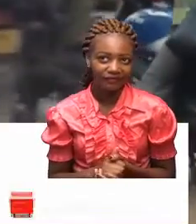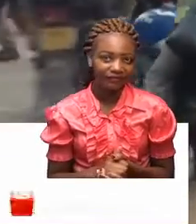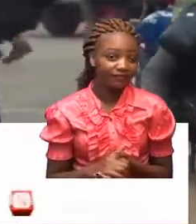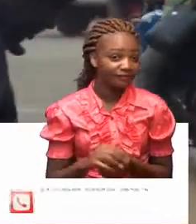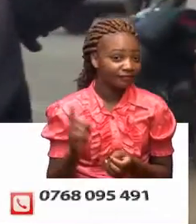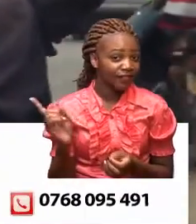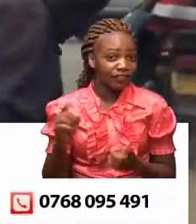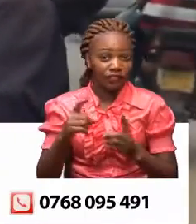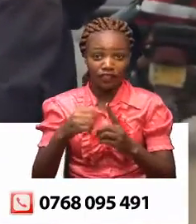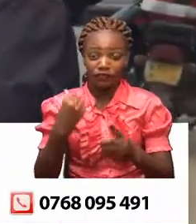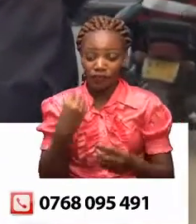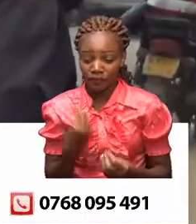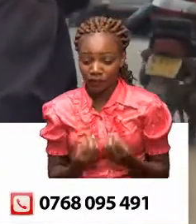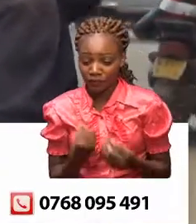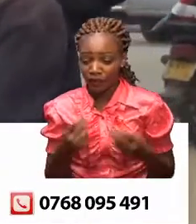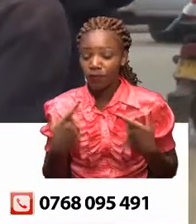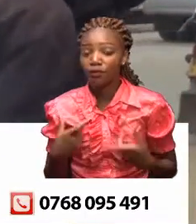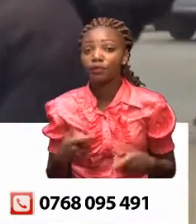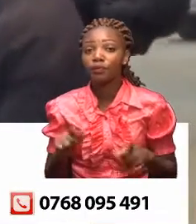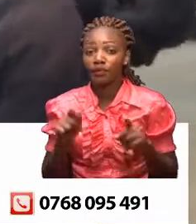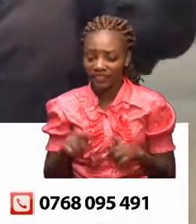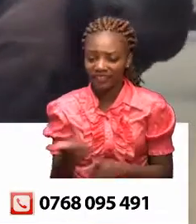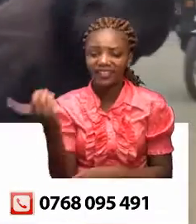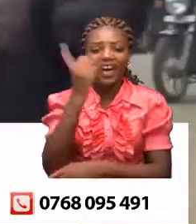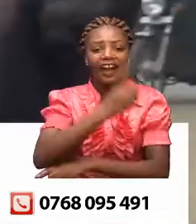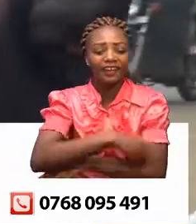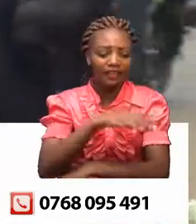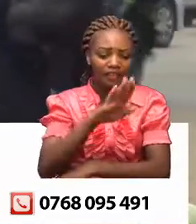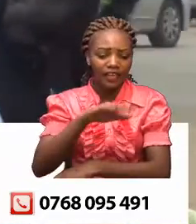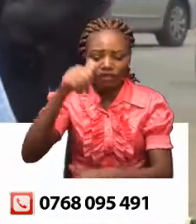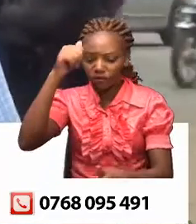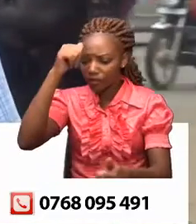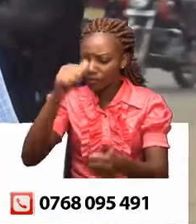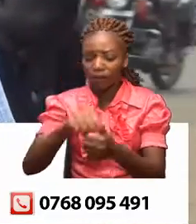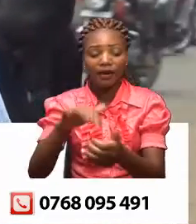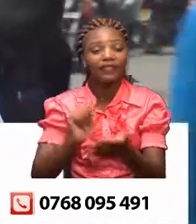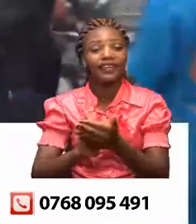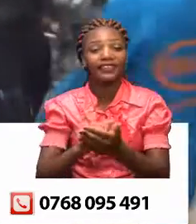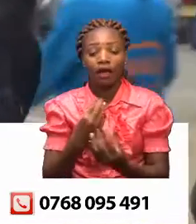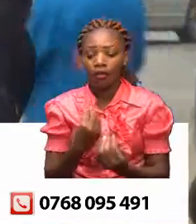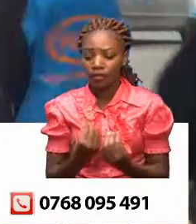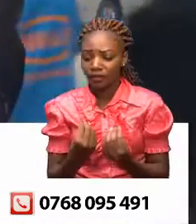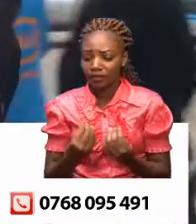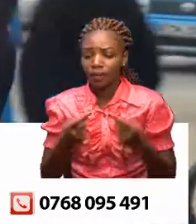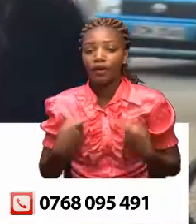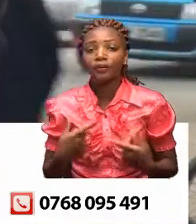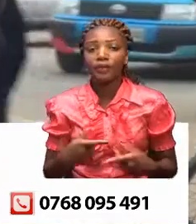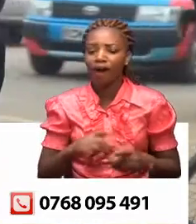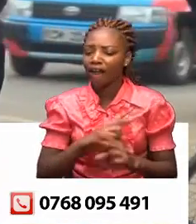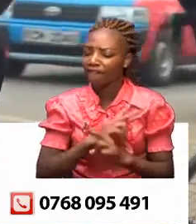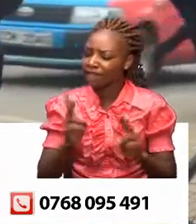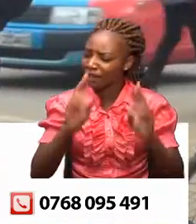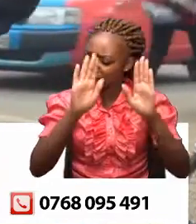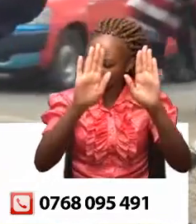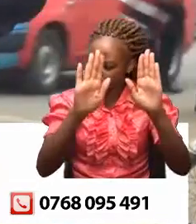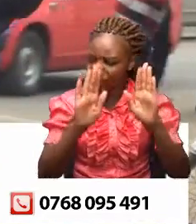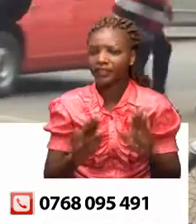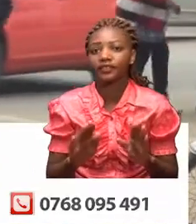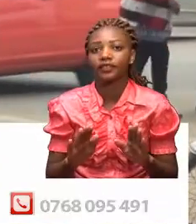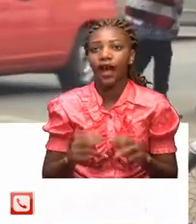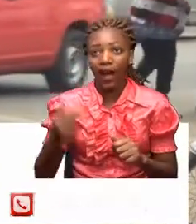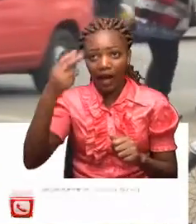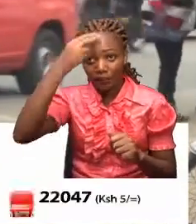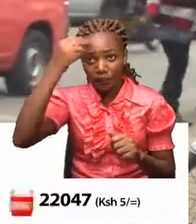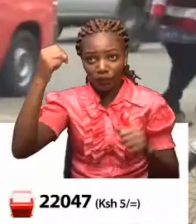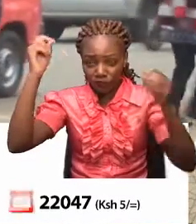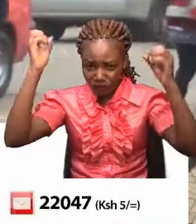kwa walemavu siku hii ambayo ni yao ya kukumbuka kwamba walemavu katika jamii wanafaa kuzingatiwa. Na kwa sababu ya mvua ambayo